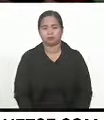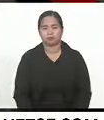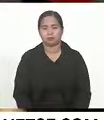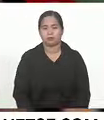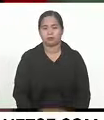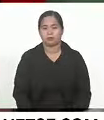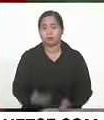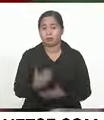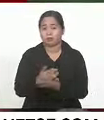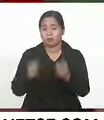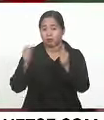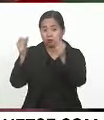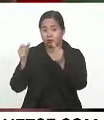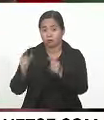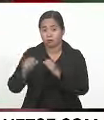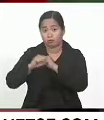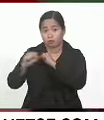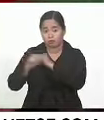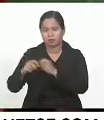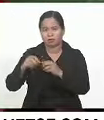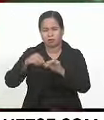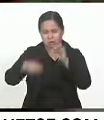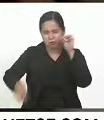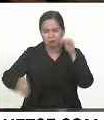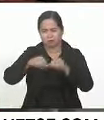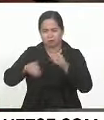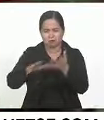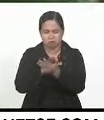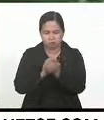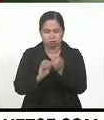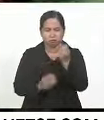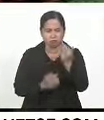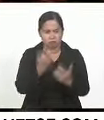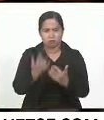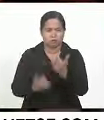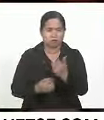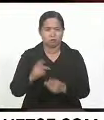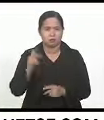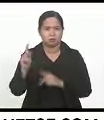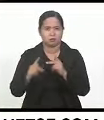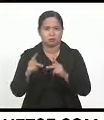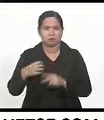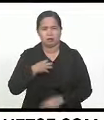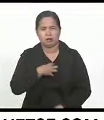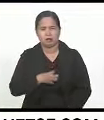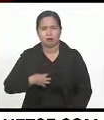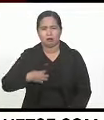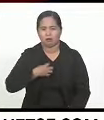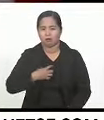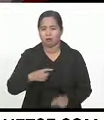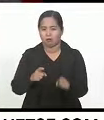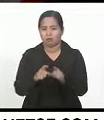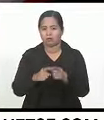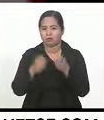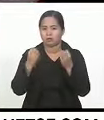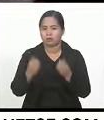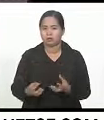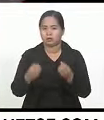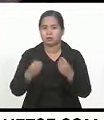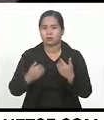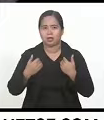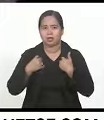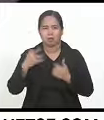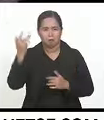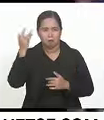poster pangampanya ni Maduro ay pinunit at sinunog ng mga mamamayang umaalma. Marami ang nagpatunog ng kanilang